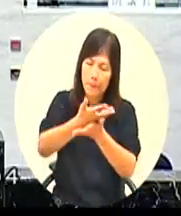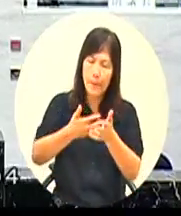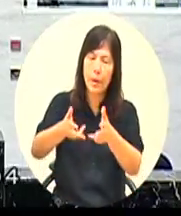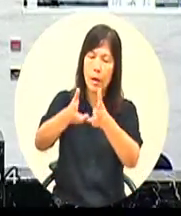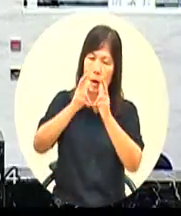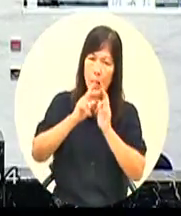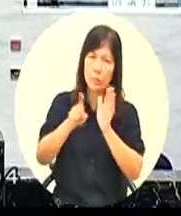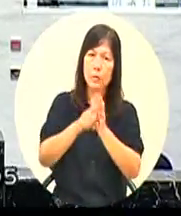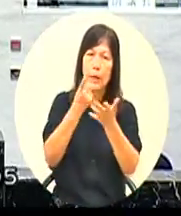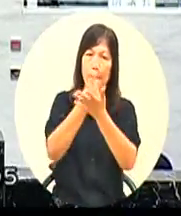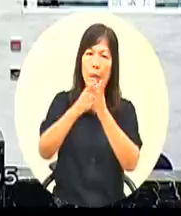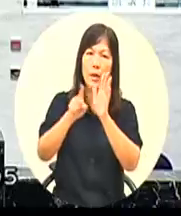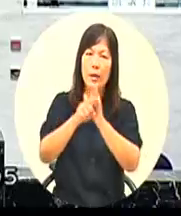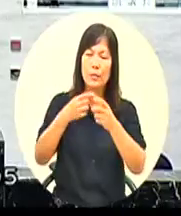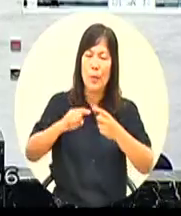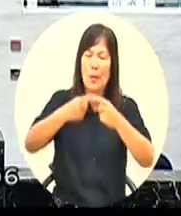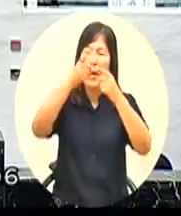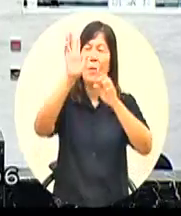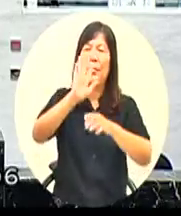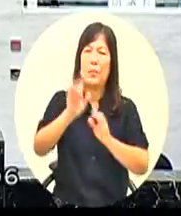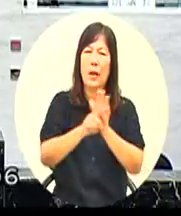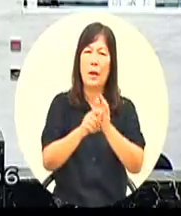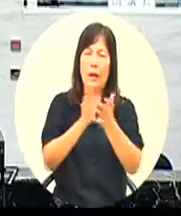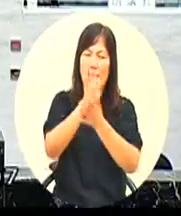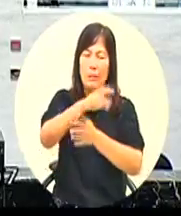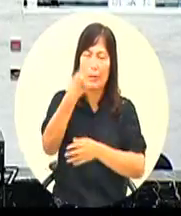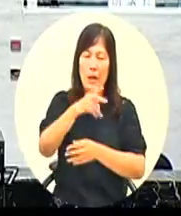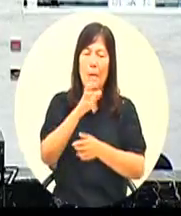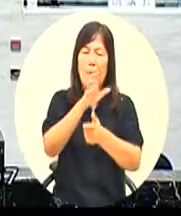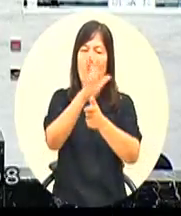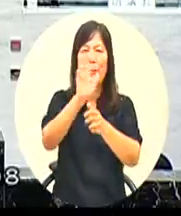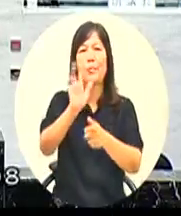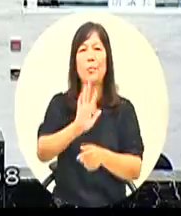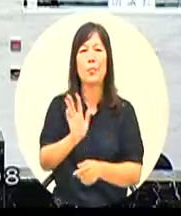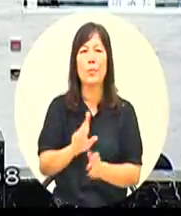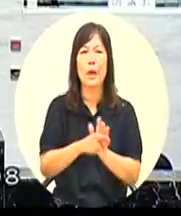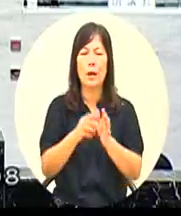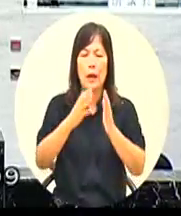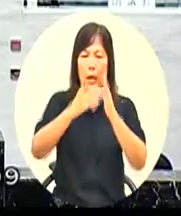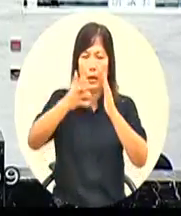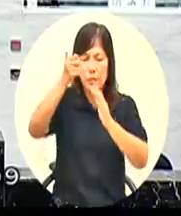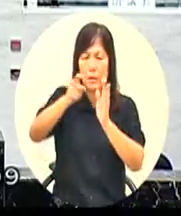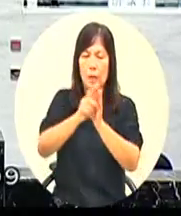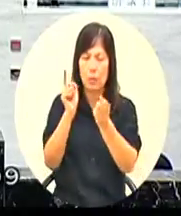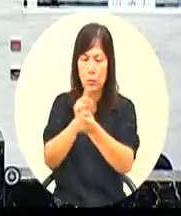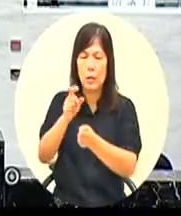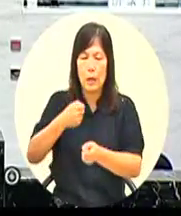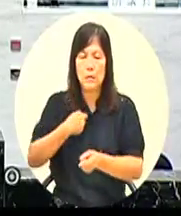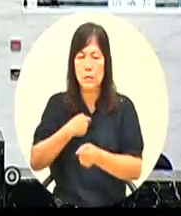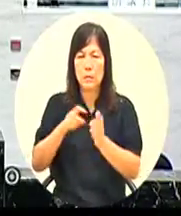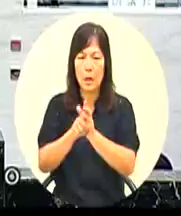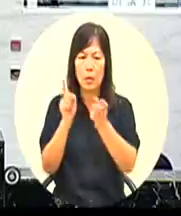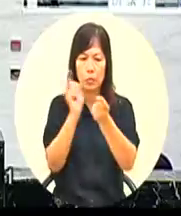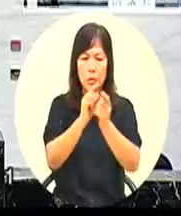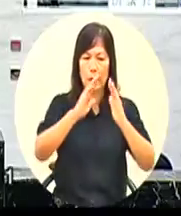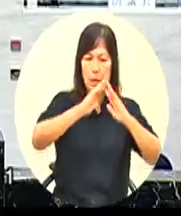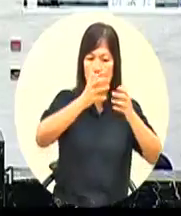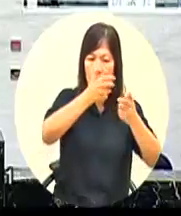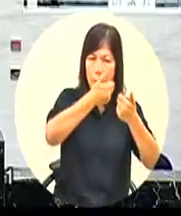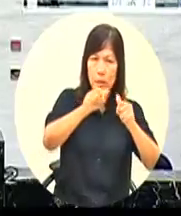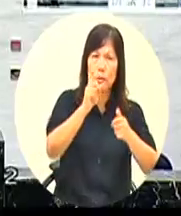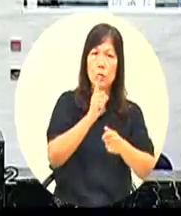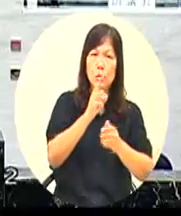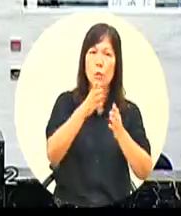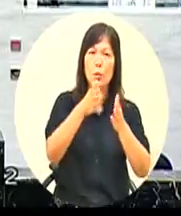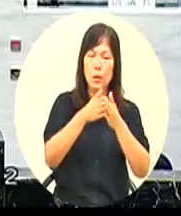家也不要秋后算账，其实是校长真的也是知道这个困境才会跟议员反映。那么我